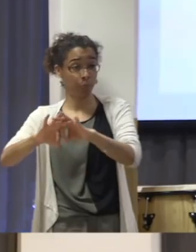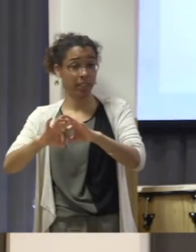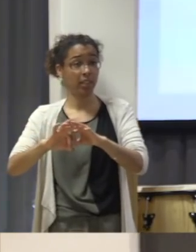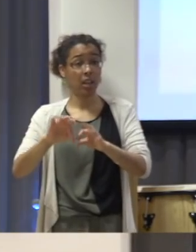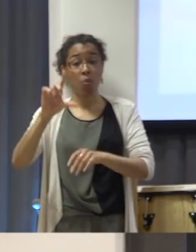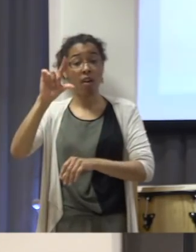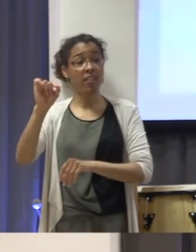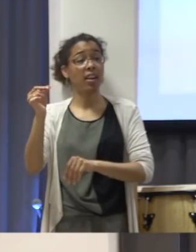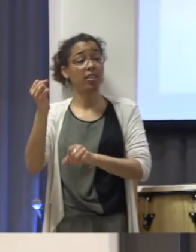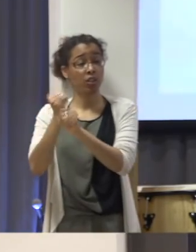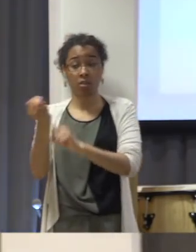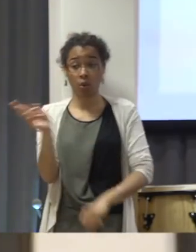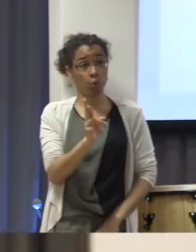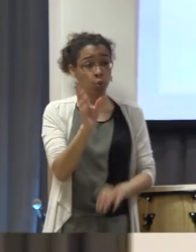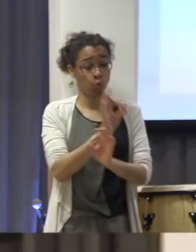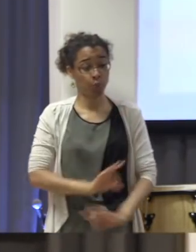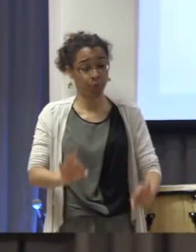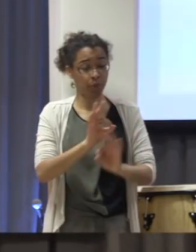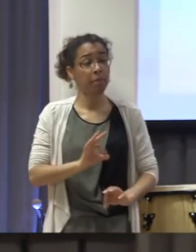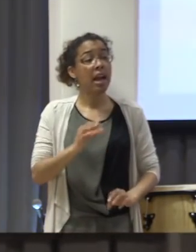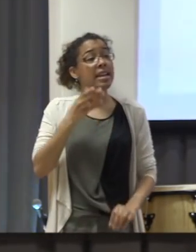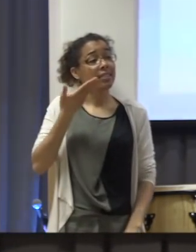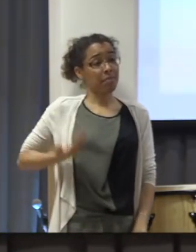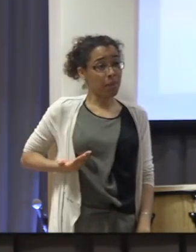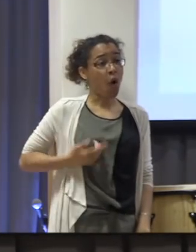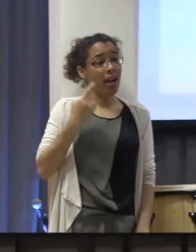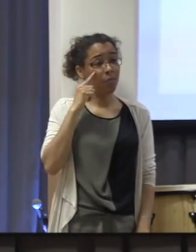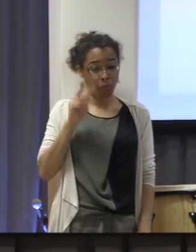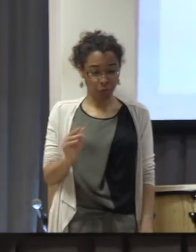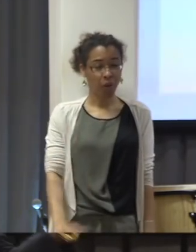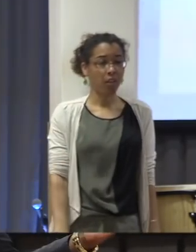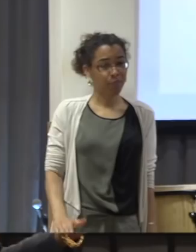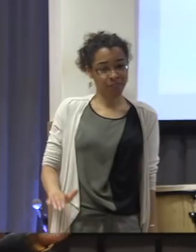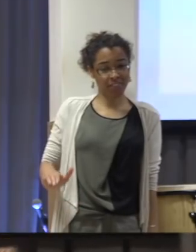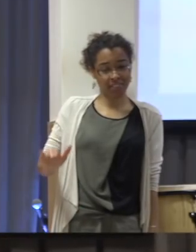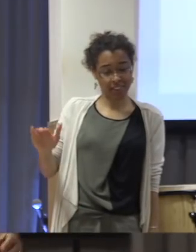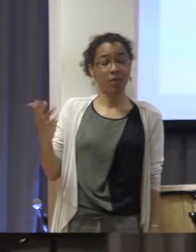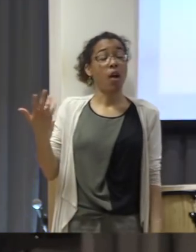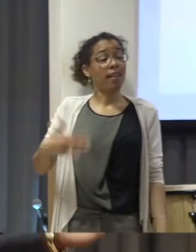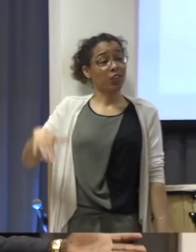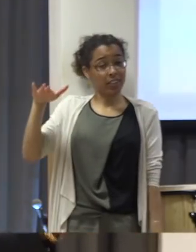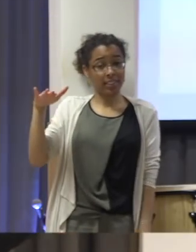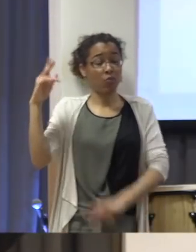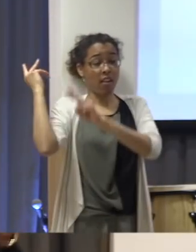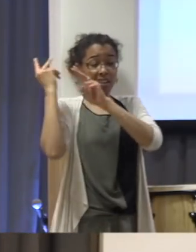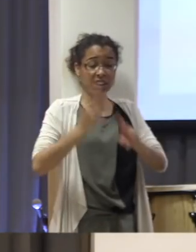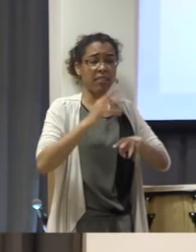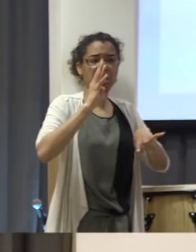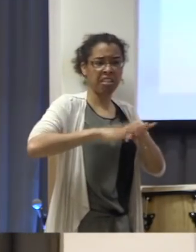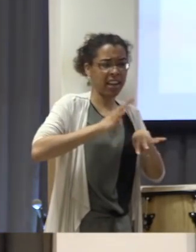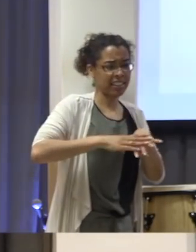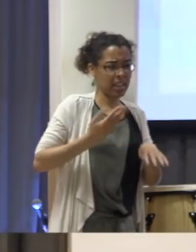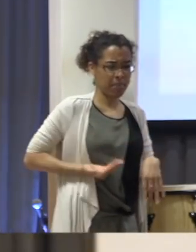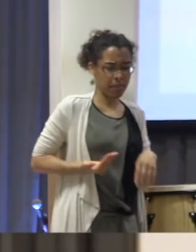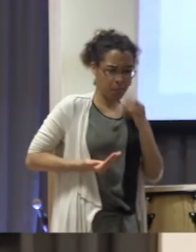pas allé. Alors, il y a des mamans qui m'ont vu enfant. Et voilà, je grandis. Maintenant, j'arrive dans le quartier. Les